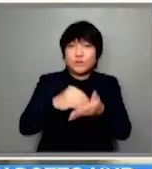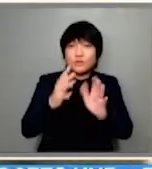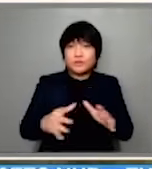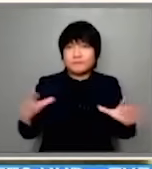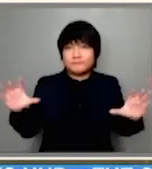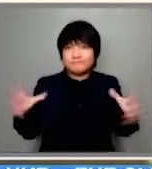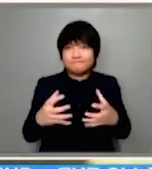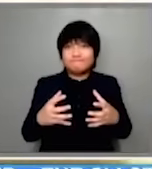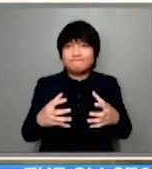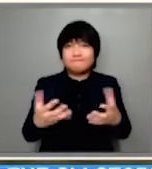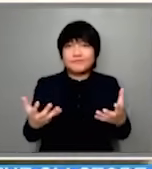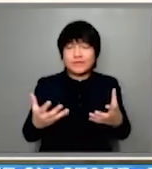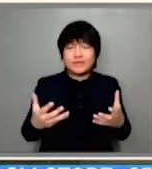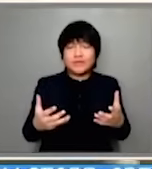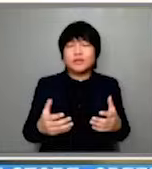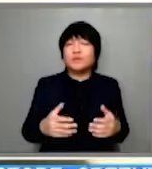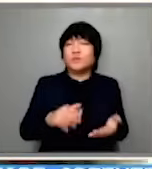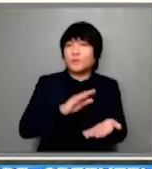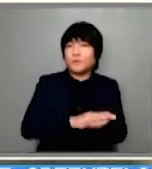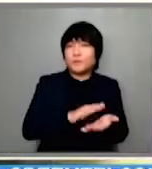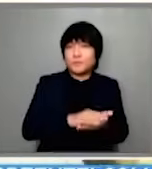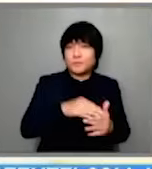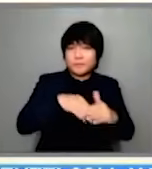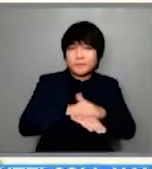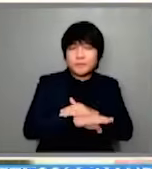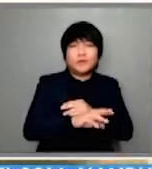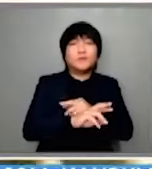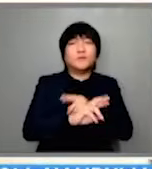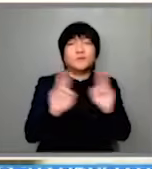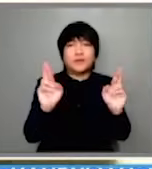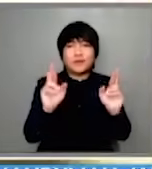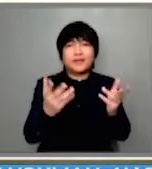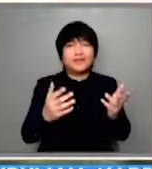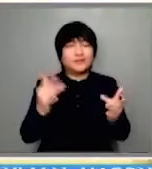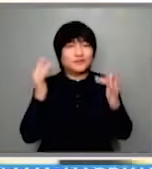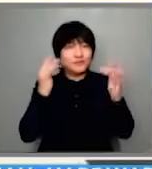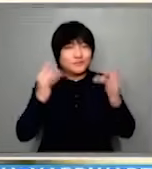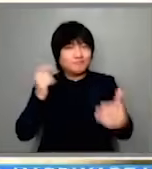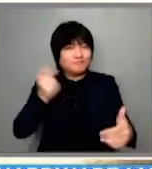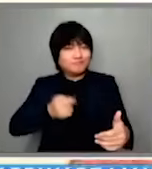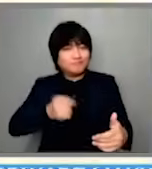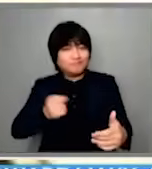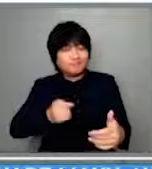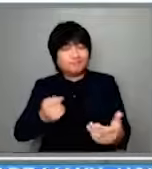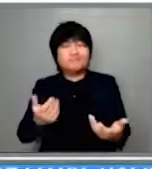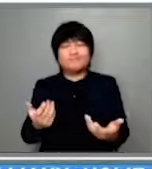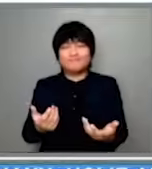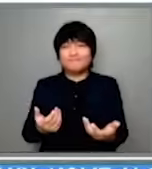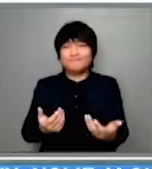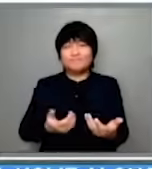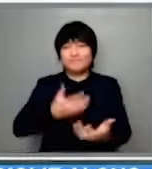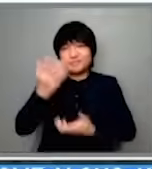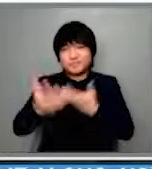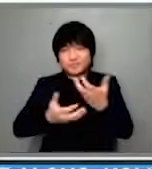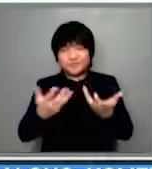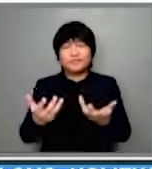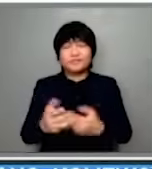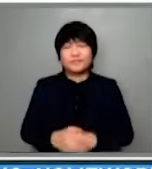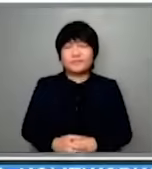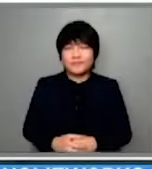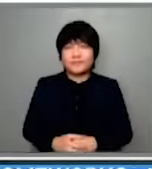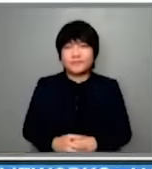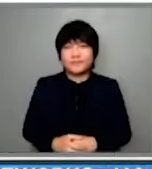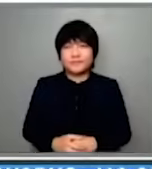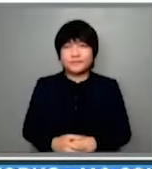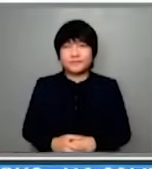School sa loob ng paaralan para muling bumira ng paingay bago magbalikan sa kanilang mga klase. Sandra?